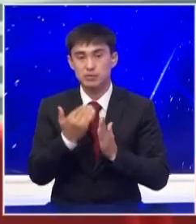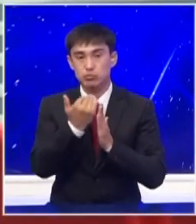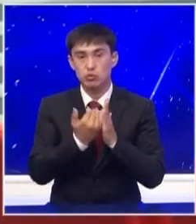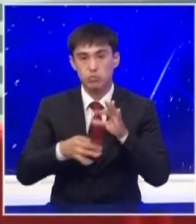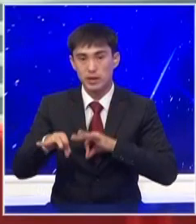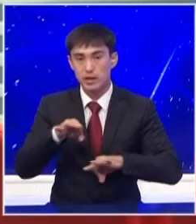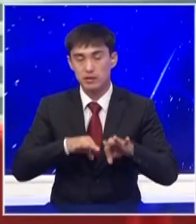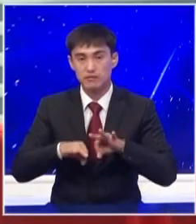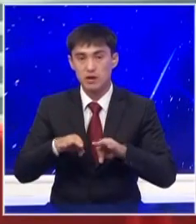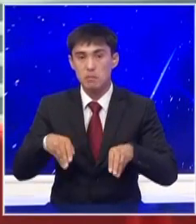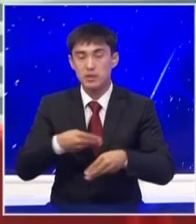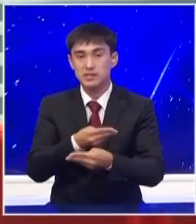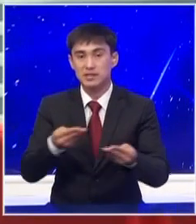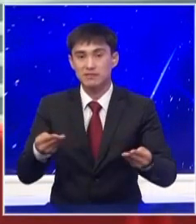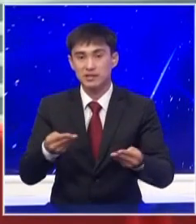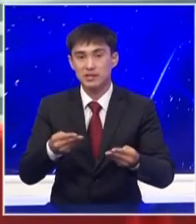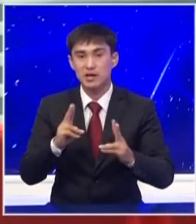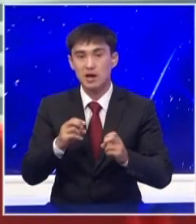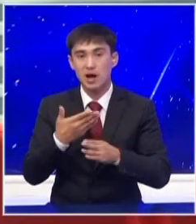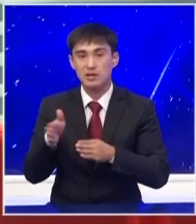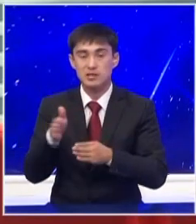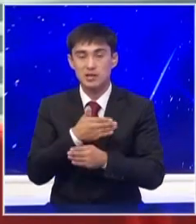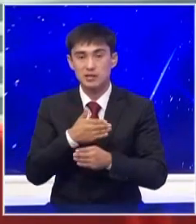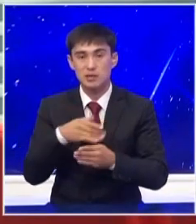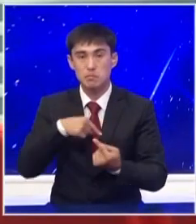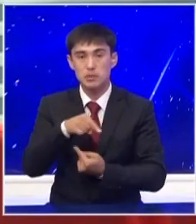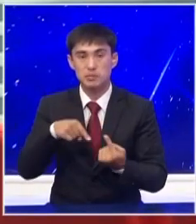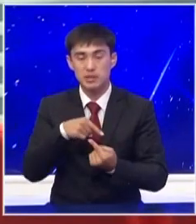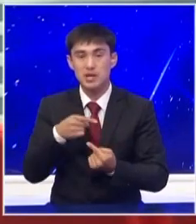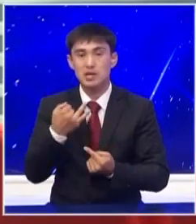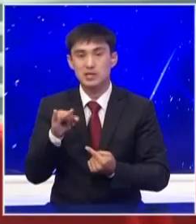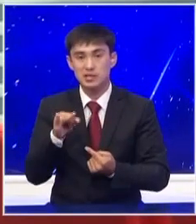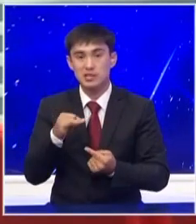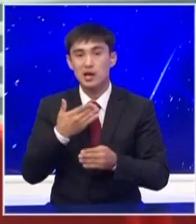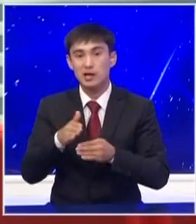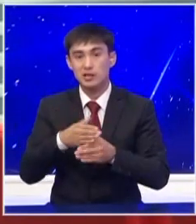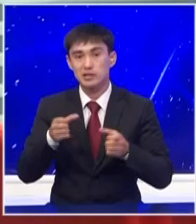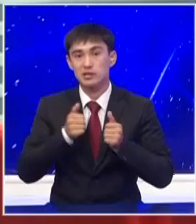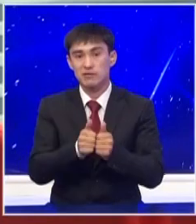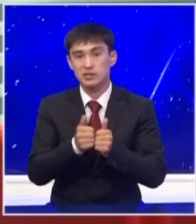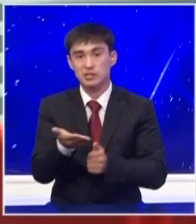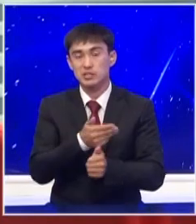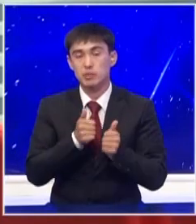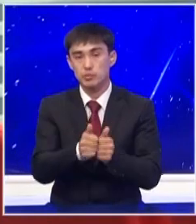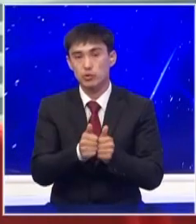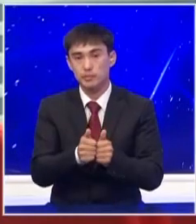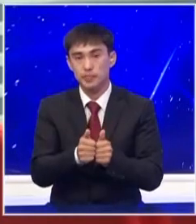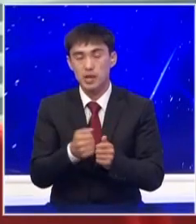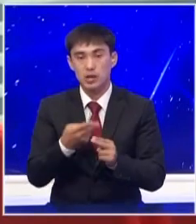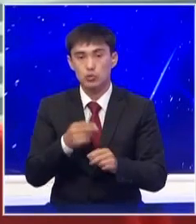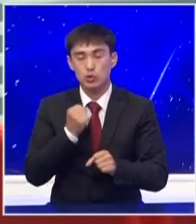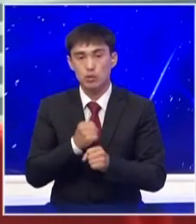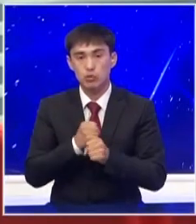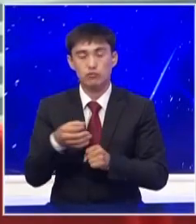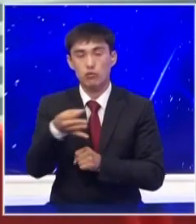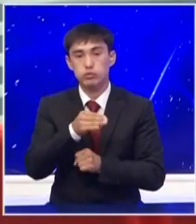проектов, предоставленные как отдельными предпринимателями, так и кредитными товариществами, нашими партнерами, которые работают